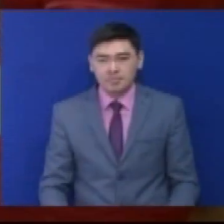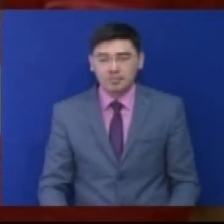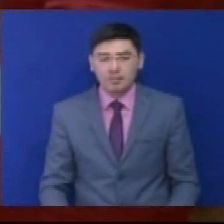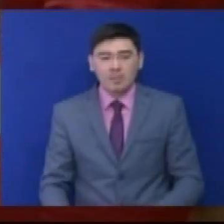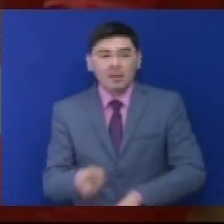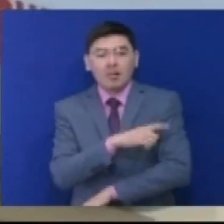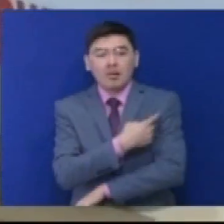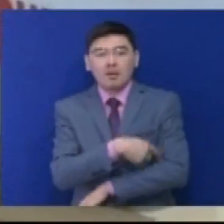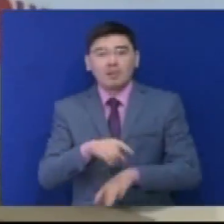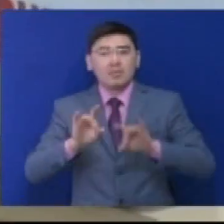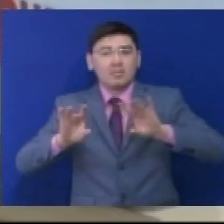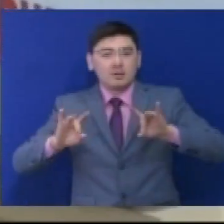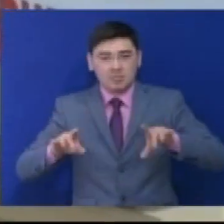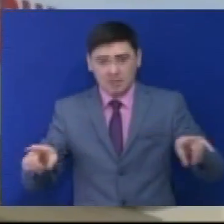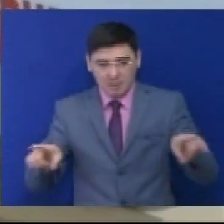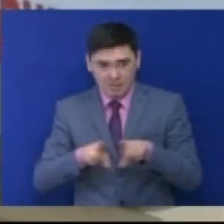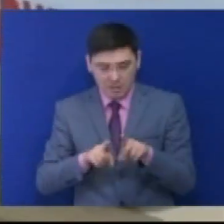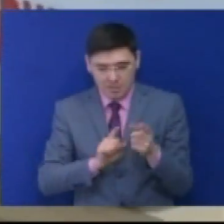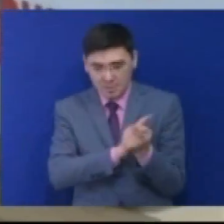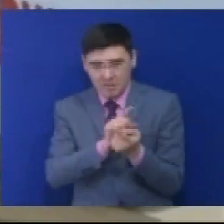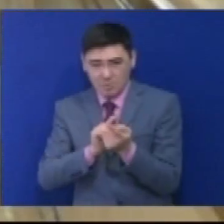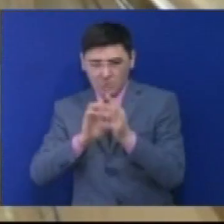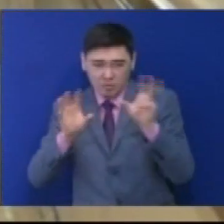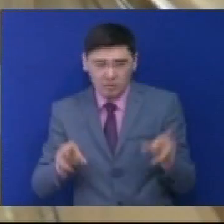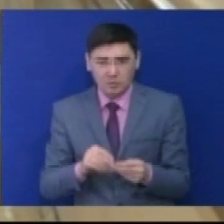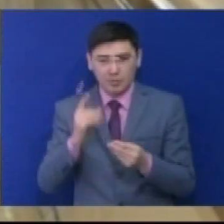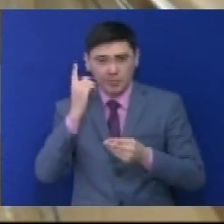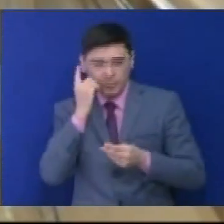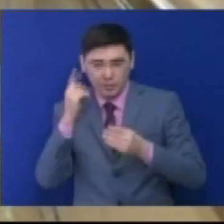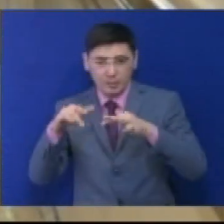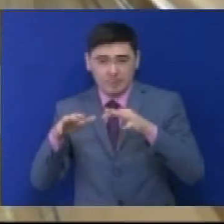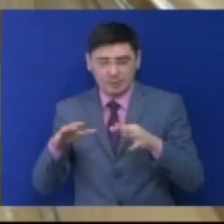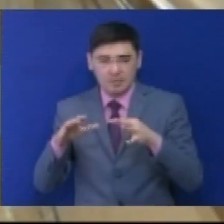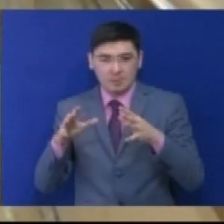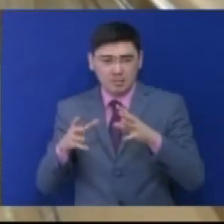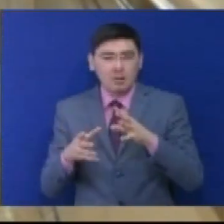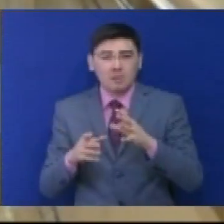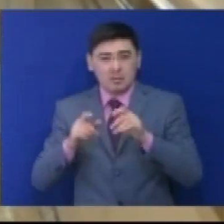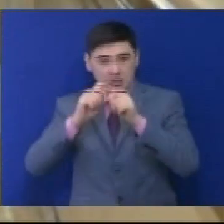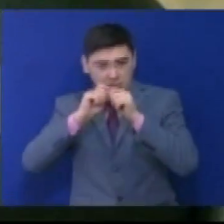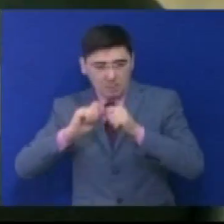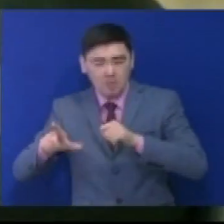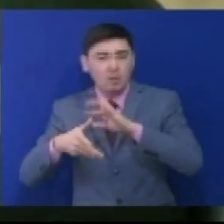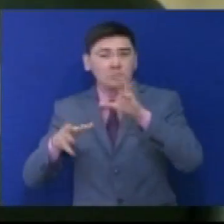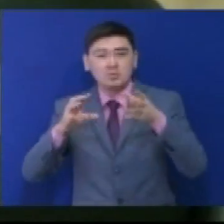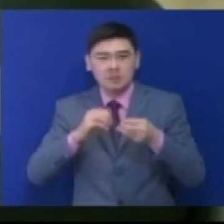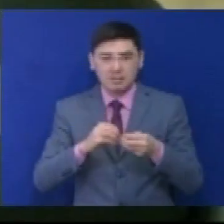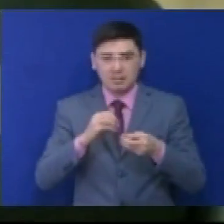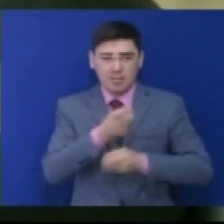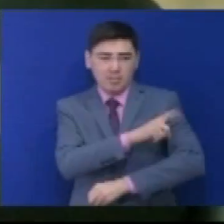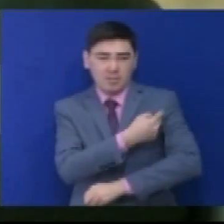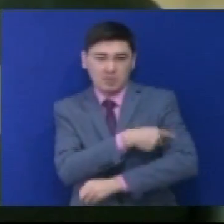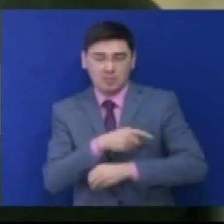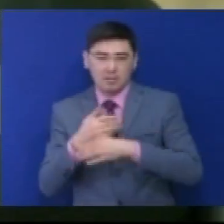мамандарының келтіруінше, цифрлы жүйеге көшу дәрігерлік амбулаториялар мен емханаларда кезекті қысқартып, медициналық көмек